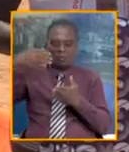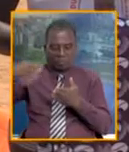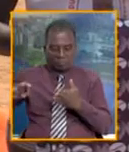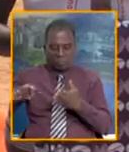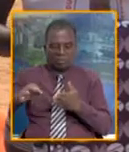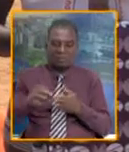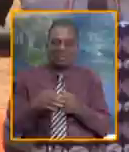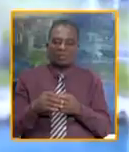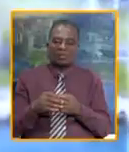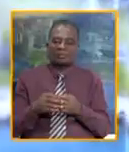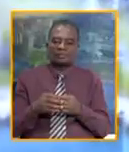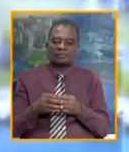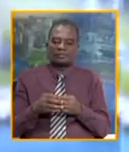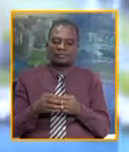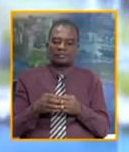fonds CFA.